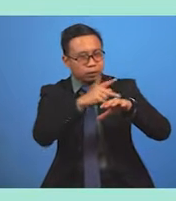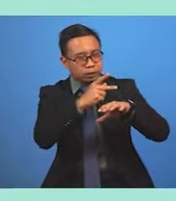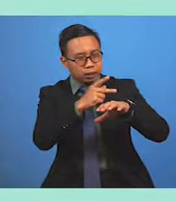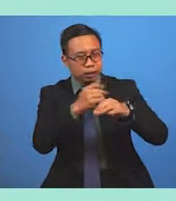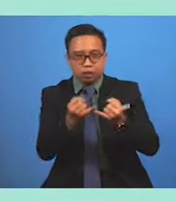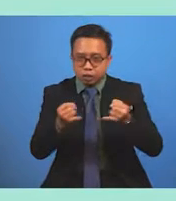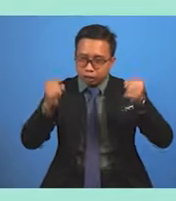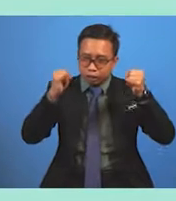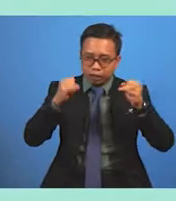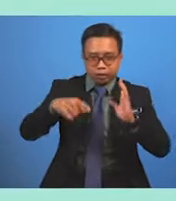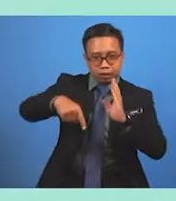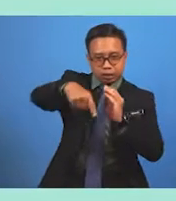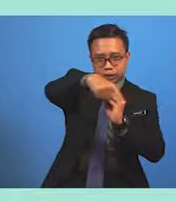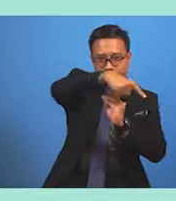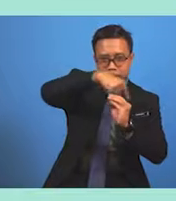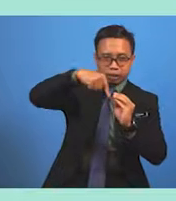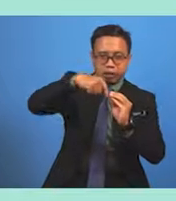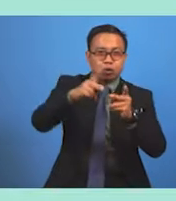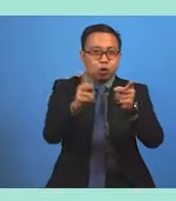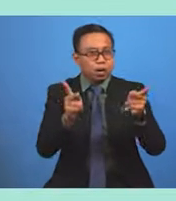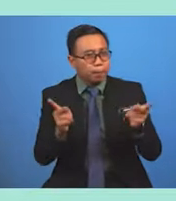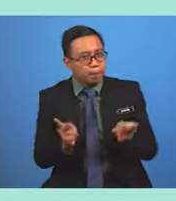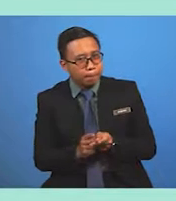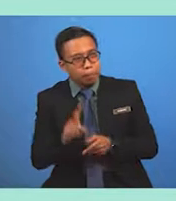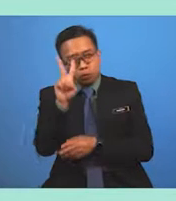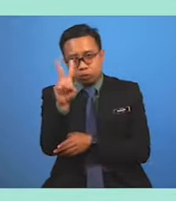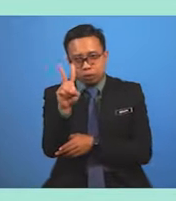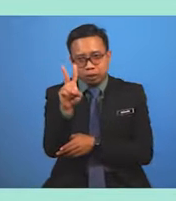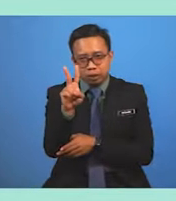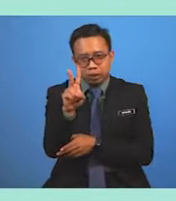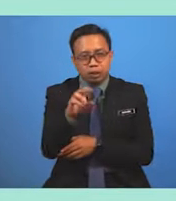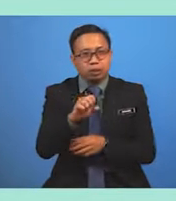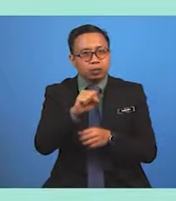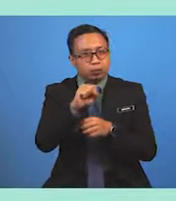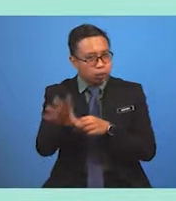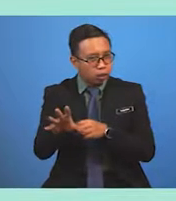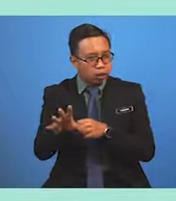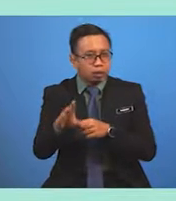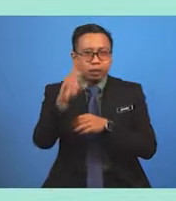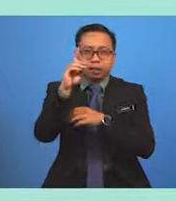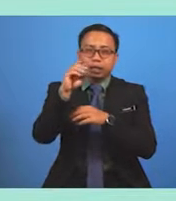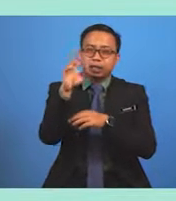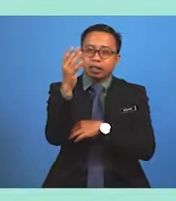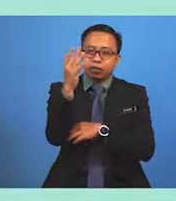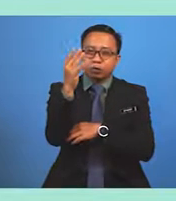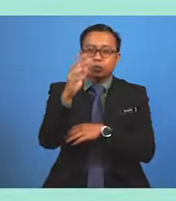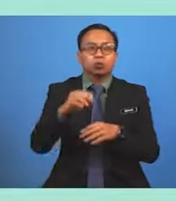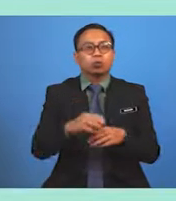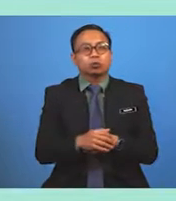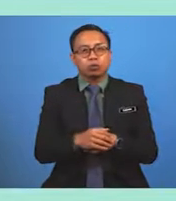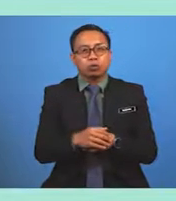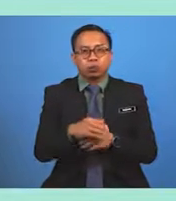jaring di sekeliling kawasan kolam. Kedua, hapuskan dahan atau tempat burung